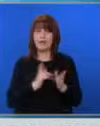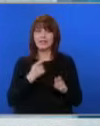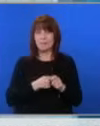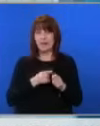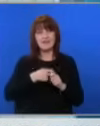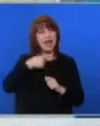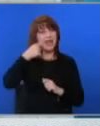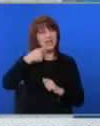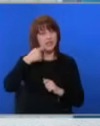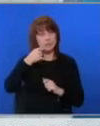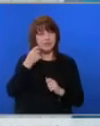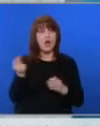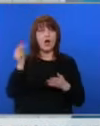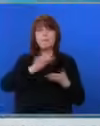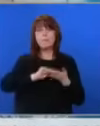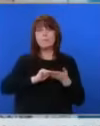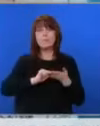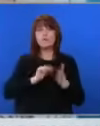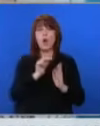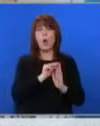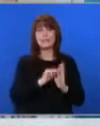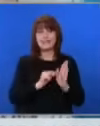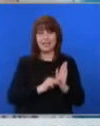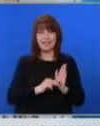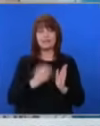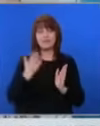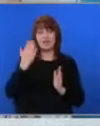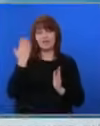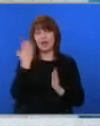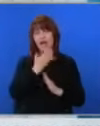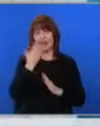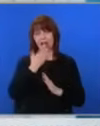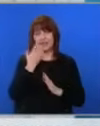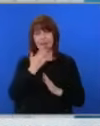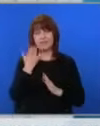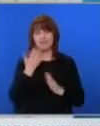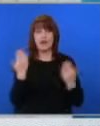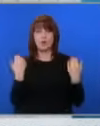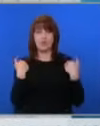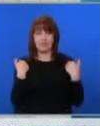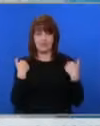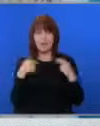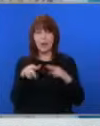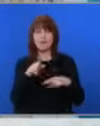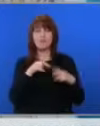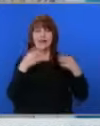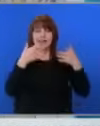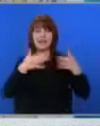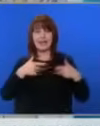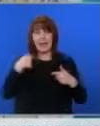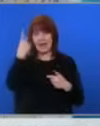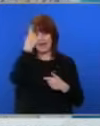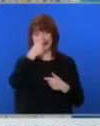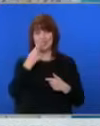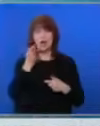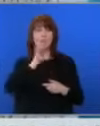на изпитите, нанасенето на оценките в протоколите и главните книги в правно-историческия факултет. Проверяват и данните на лица, получили